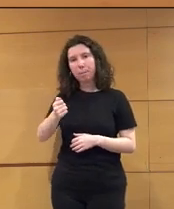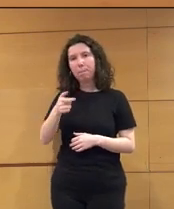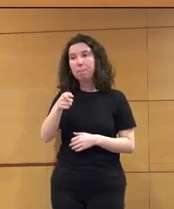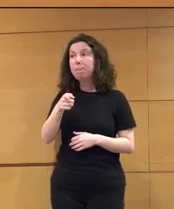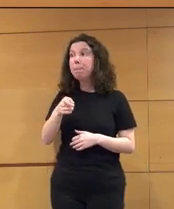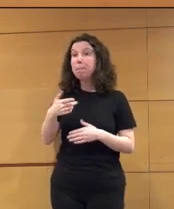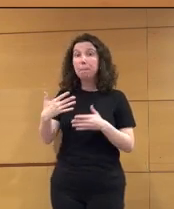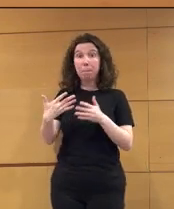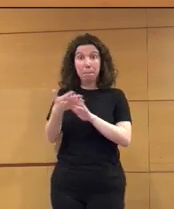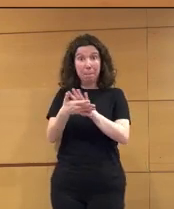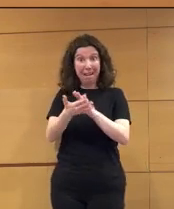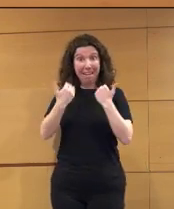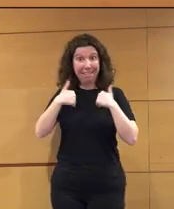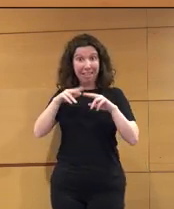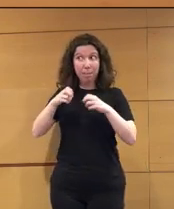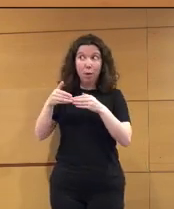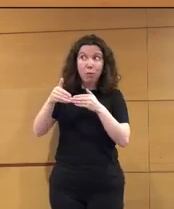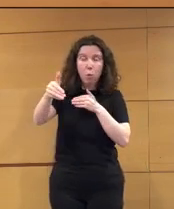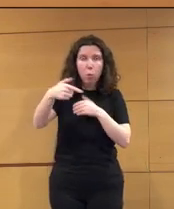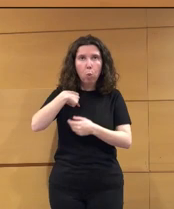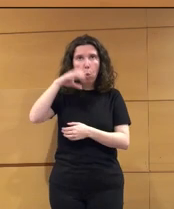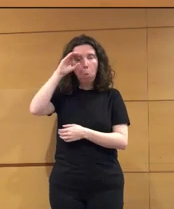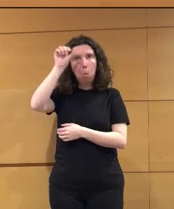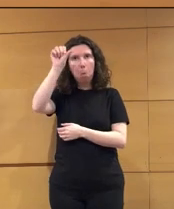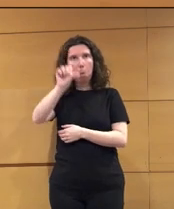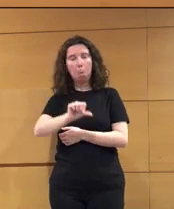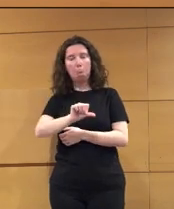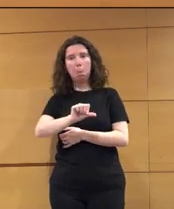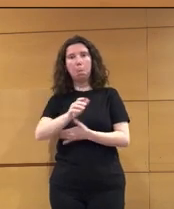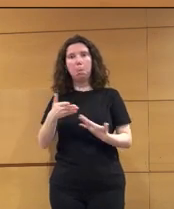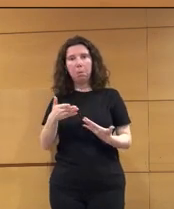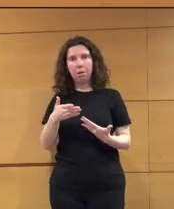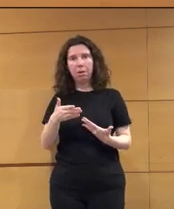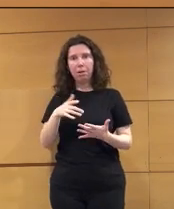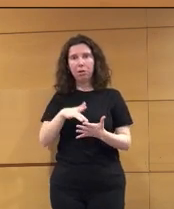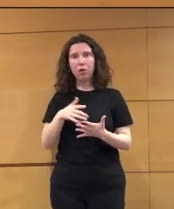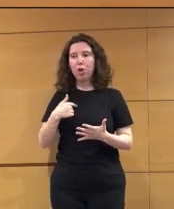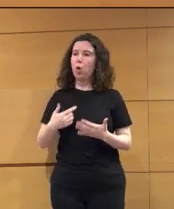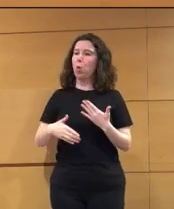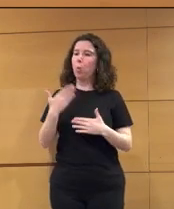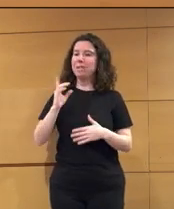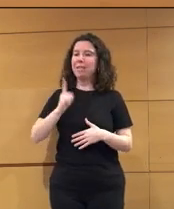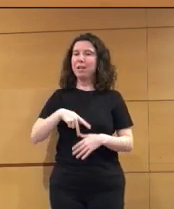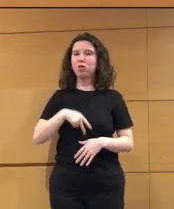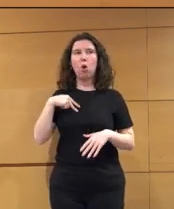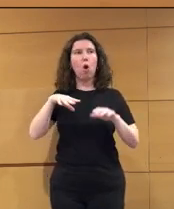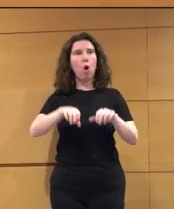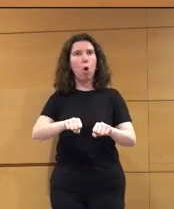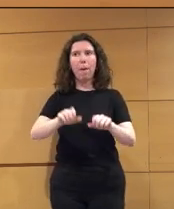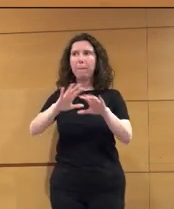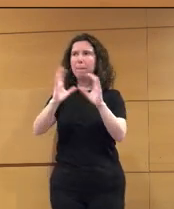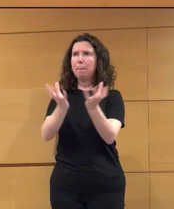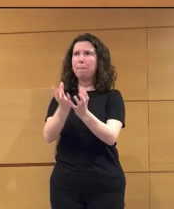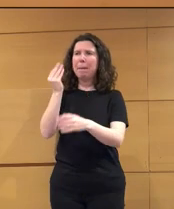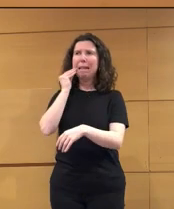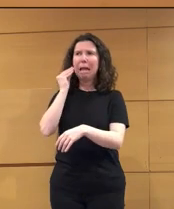no? Jo quan et sentia, t'he de confessar que quan vaig entrar a la direcció general jo deia el metavers, una oficina d'atenció